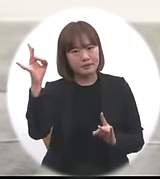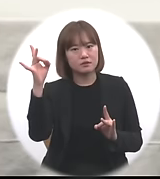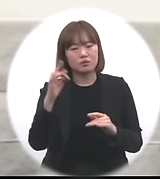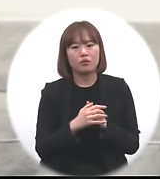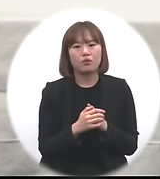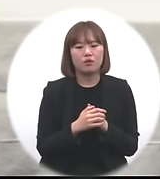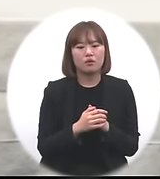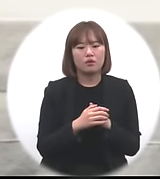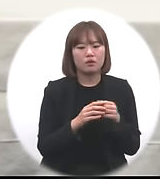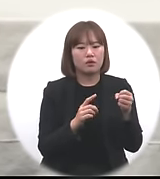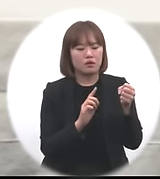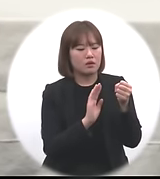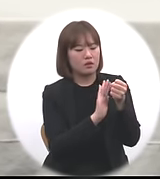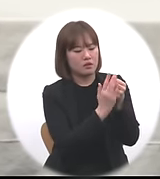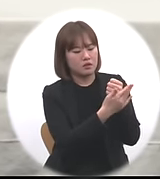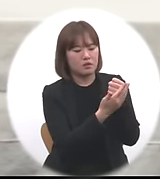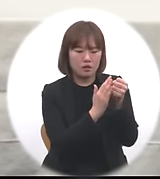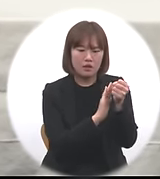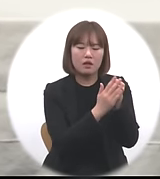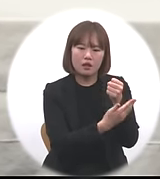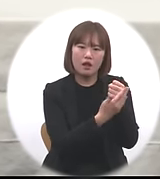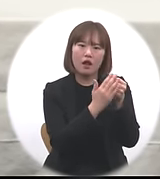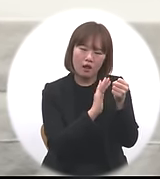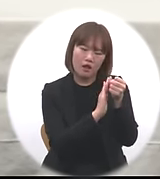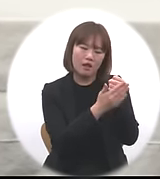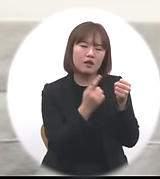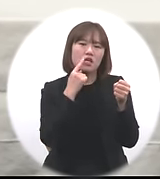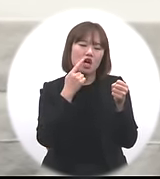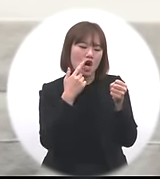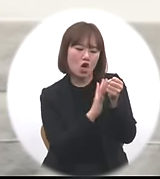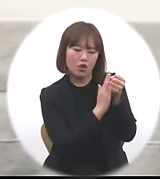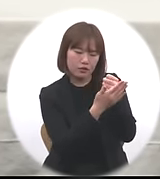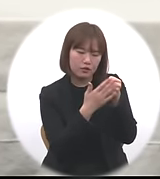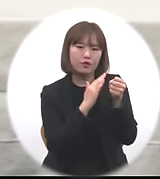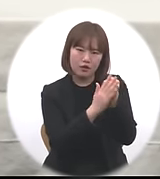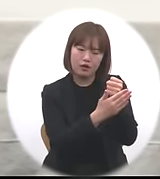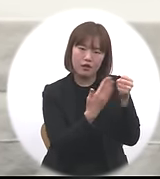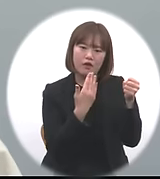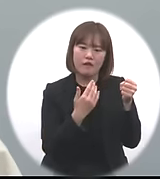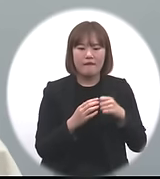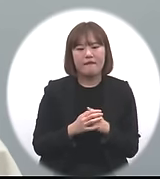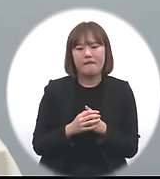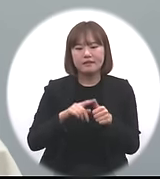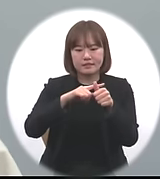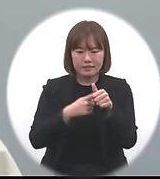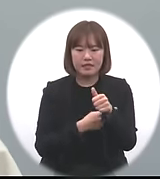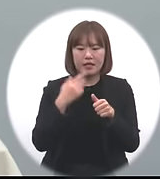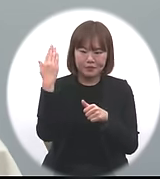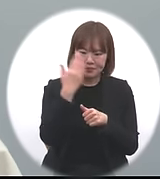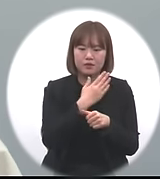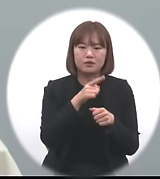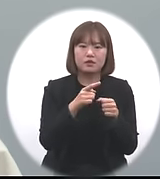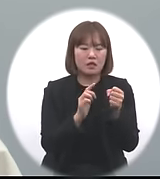있어도 입술이 닦고 뺨이 닦고 혀가 닦고 사과 씹어 먹으면 사과가 닦습니다. 자연스럽게